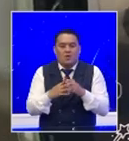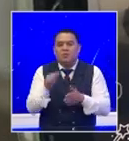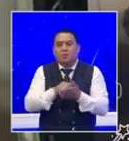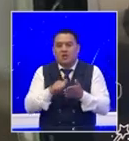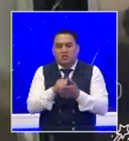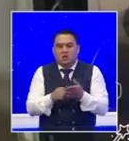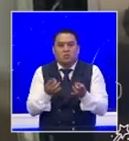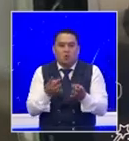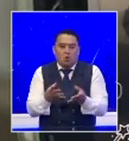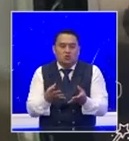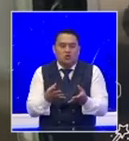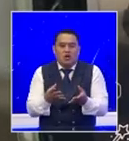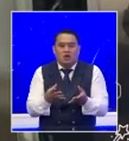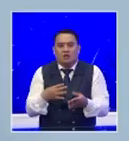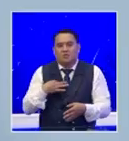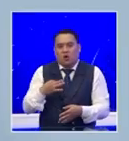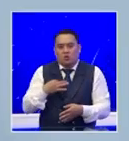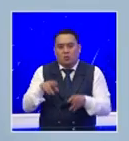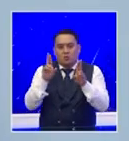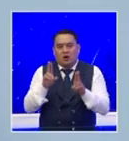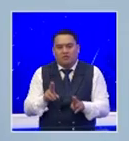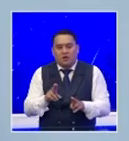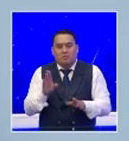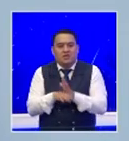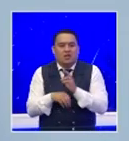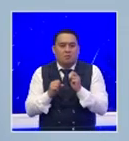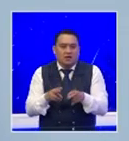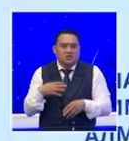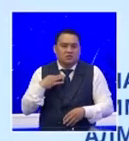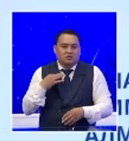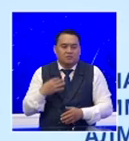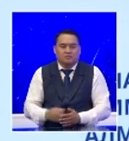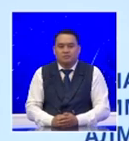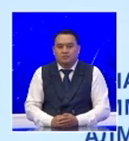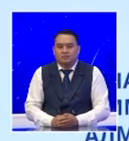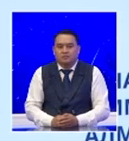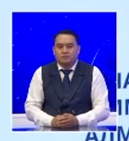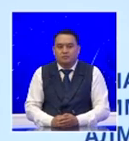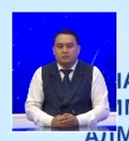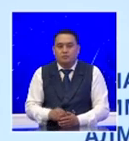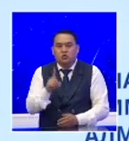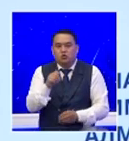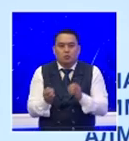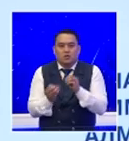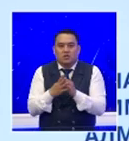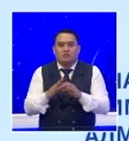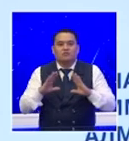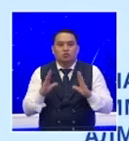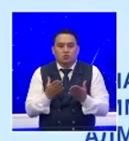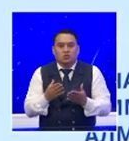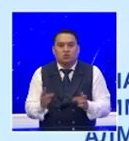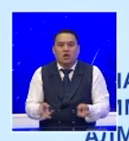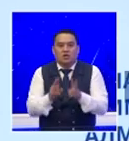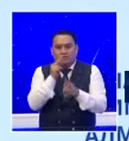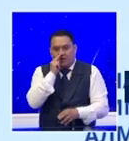Причины банальные. Элементарное пренебрежение правилами пожарной безопасности. С начала года, который 115 случаев загорания было, это было